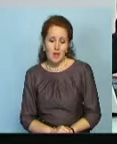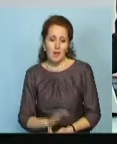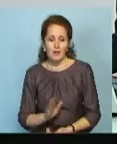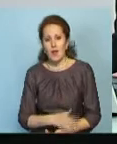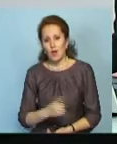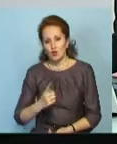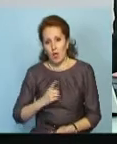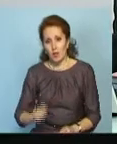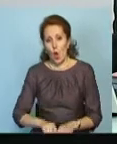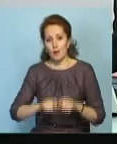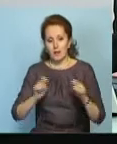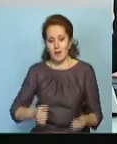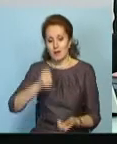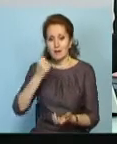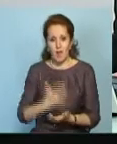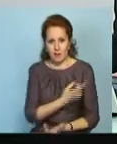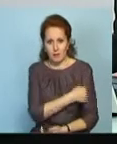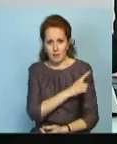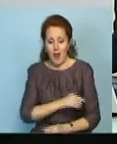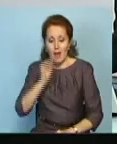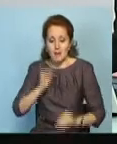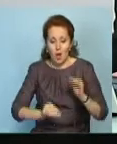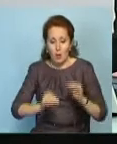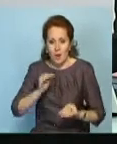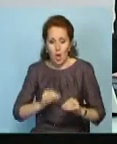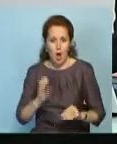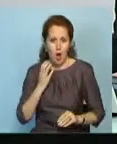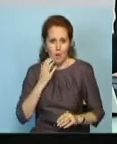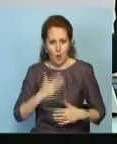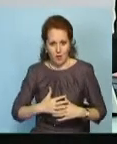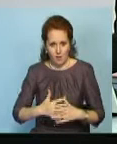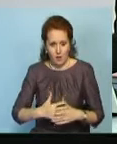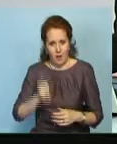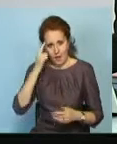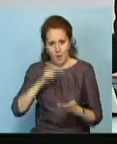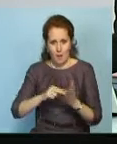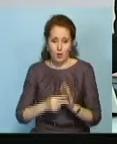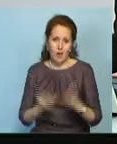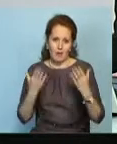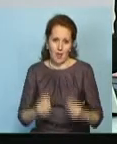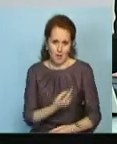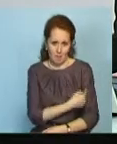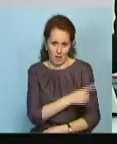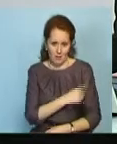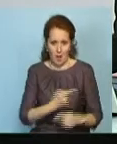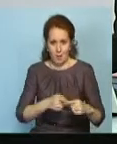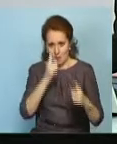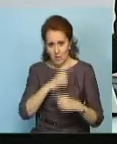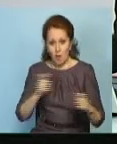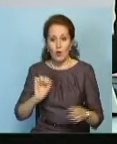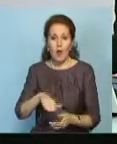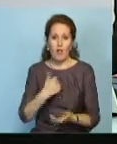Долгожданное открытие Центра экстракорпорального оплодотворения в Удмуртии намечено на День медика. Об этом сообщила главный врач Первой